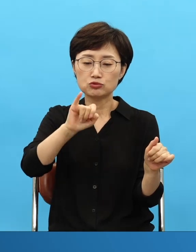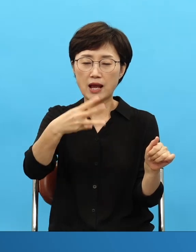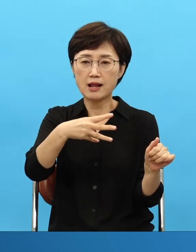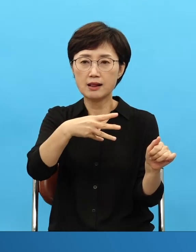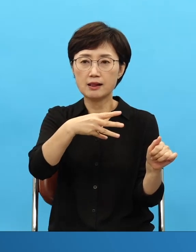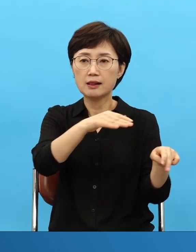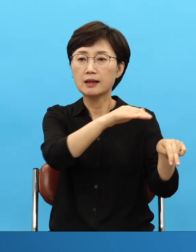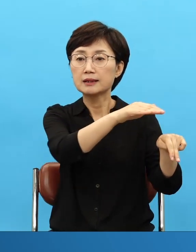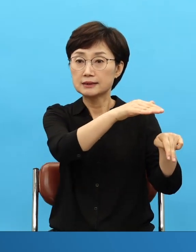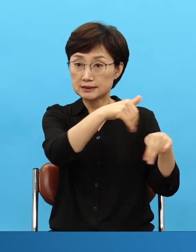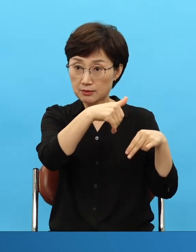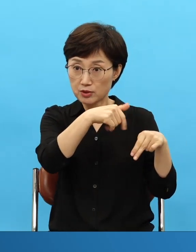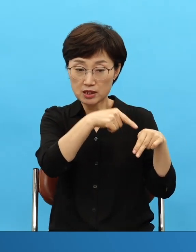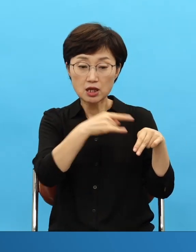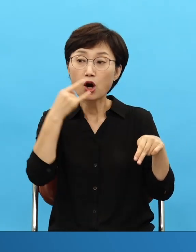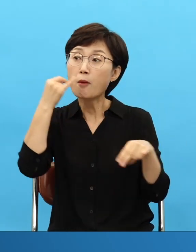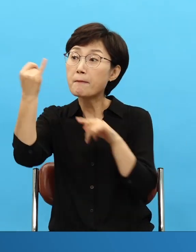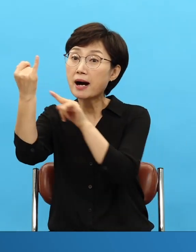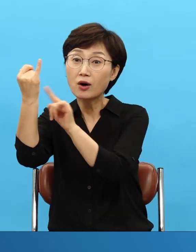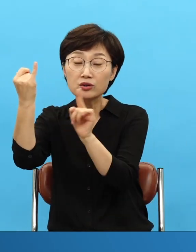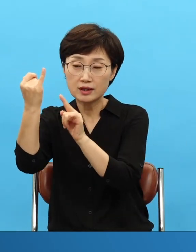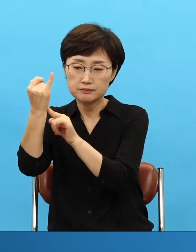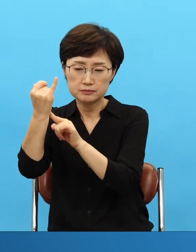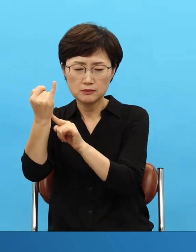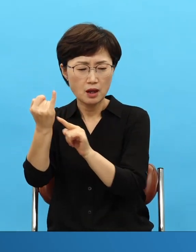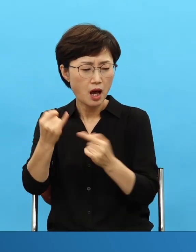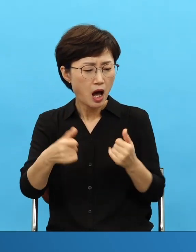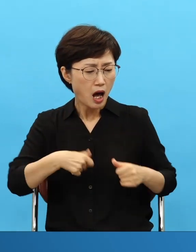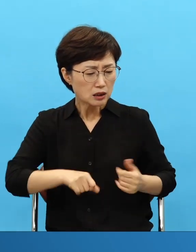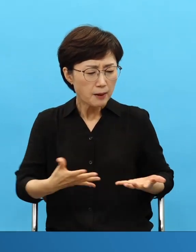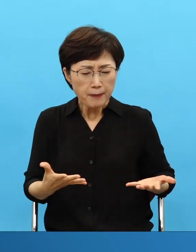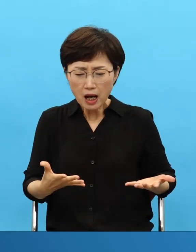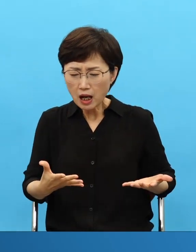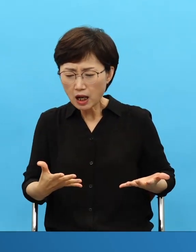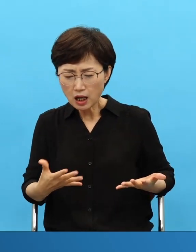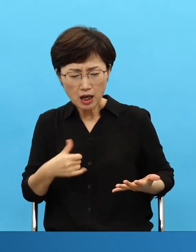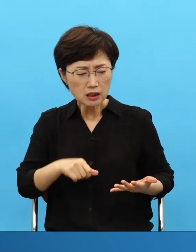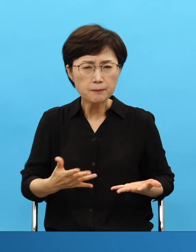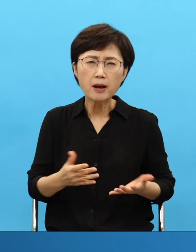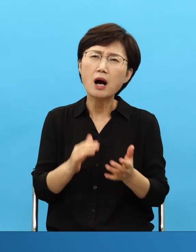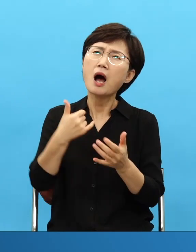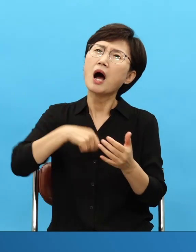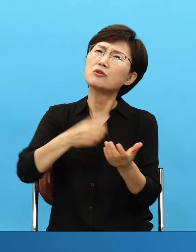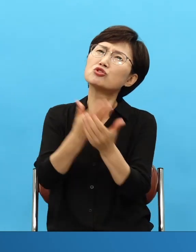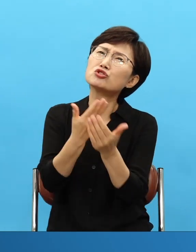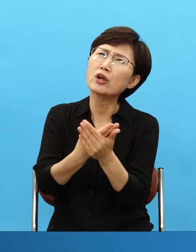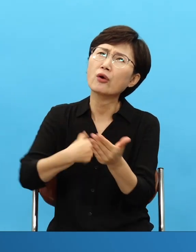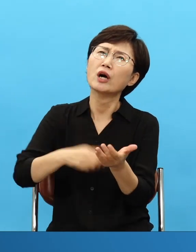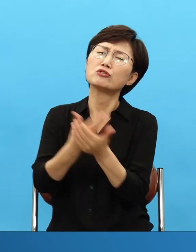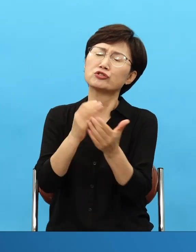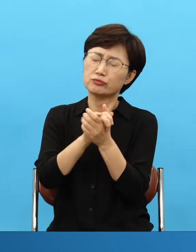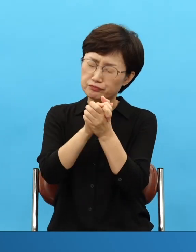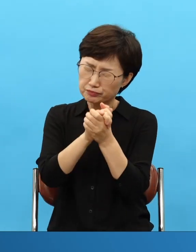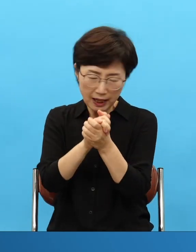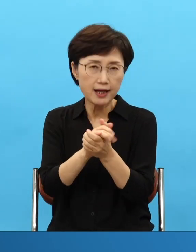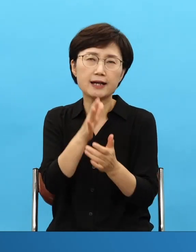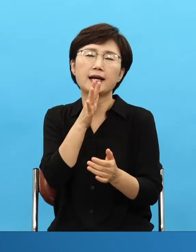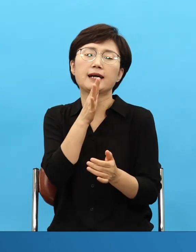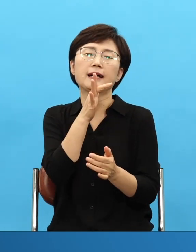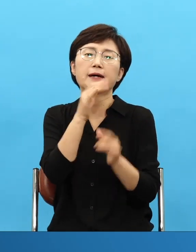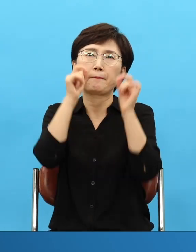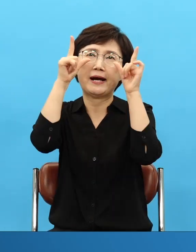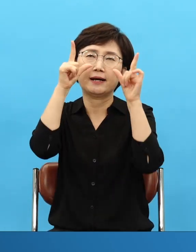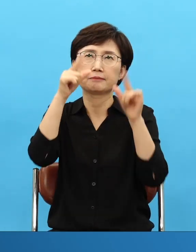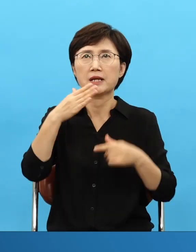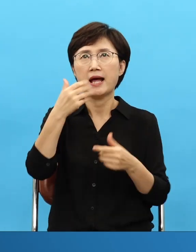하나님이 나에게 아들을 주시면 나실인으로 키우겠습니다. One day, Samuel's mother began this prayer before God, saying, Lord, if you